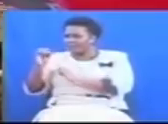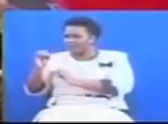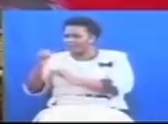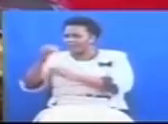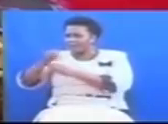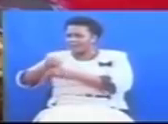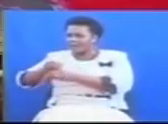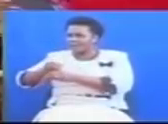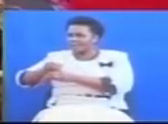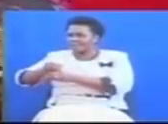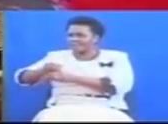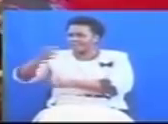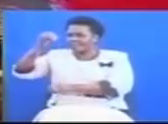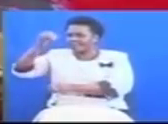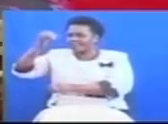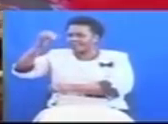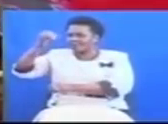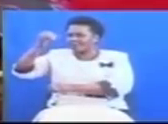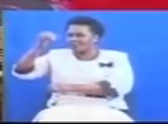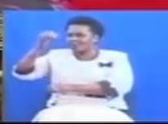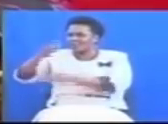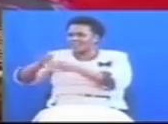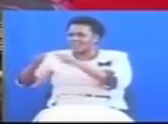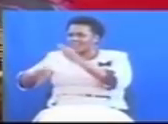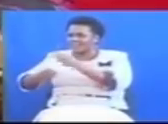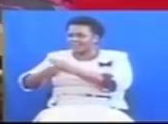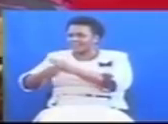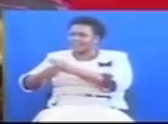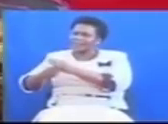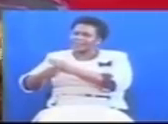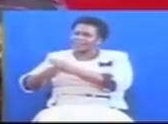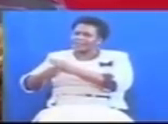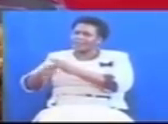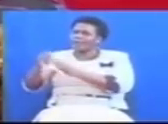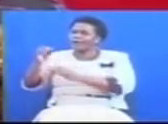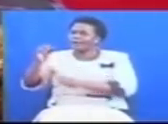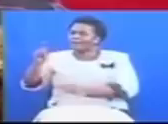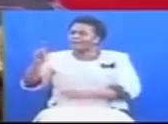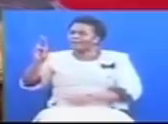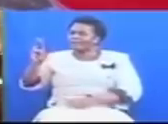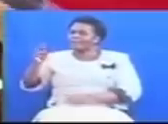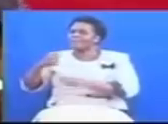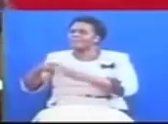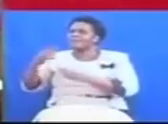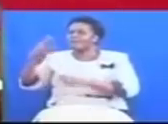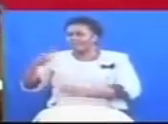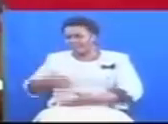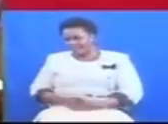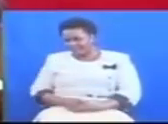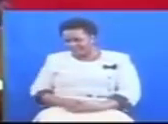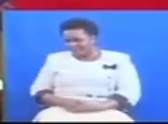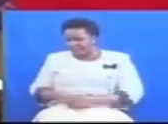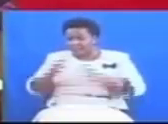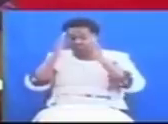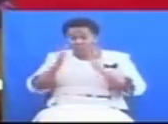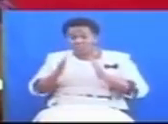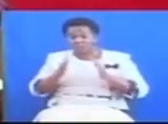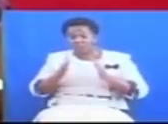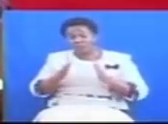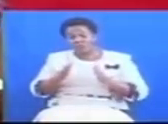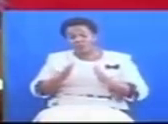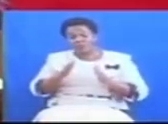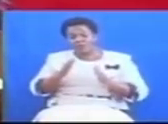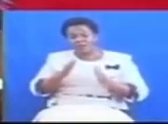Rusumo Nyakanazi. Kwanza mheshimiwa mbunge Oliver nikupongeze sana kwa kufuatilia swala hili la malipo ya fidia, lakini kwa kuwa mradi umeanza na